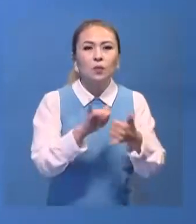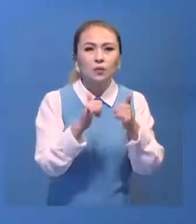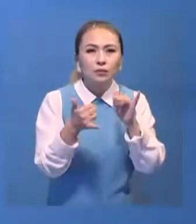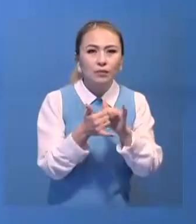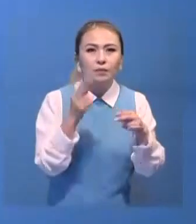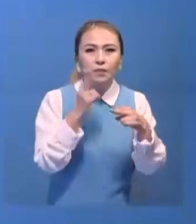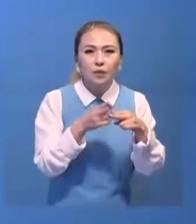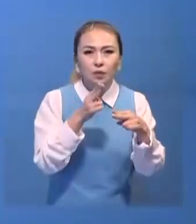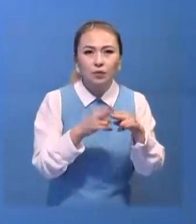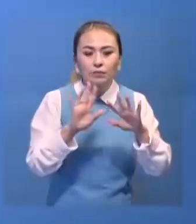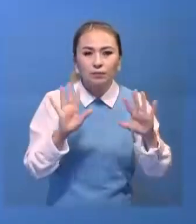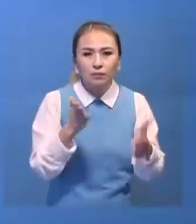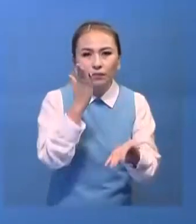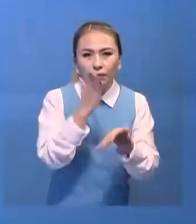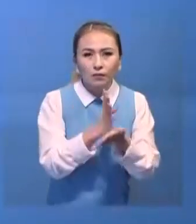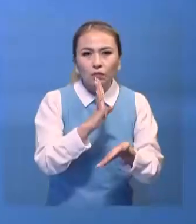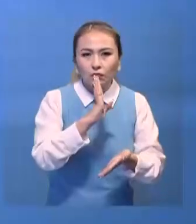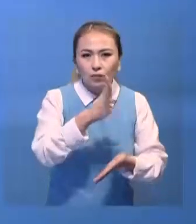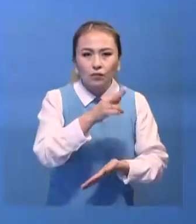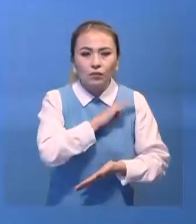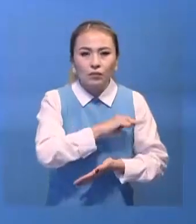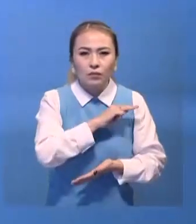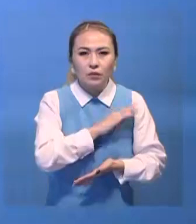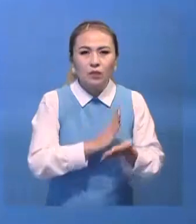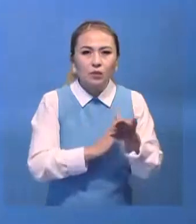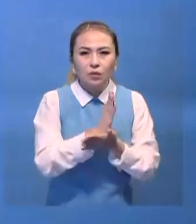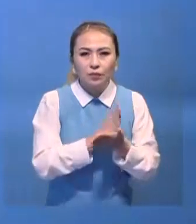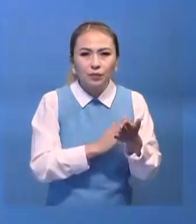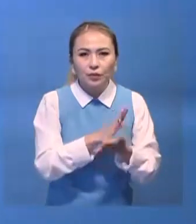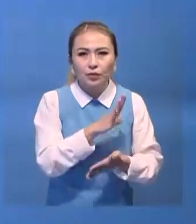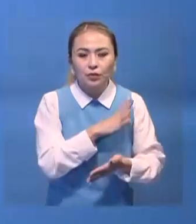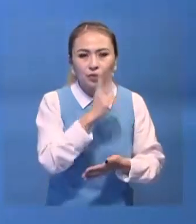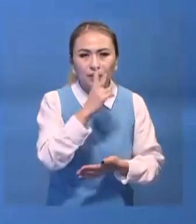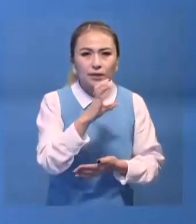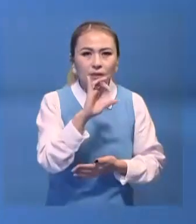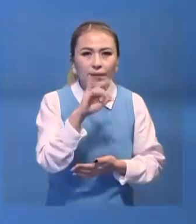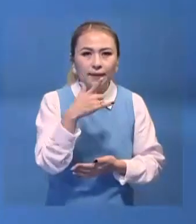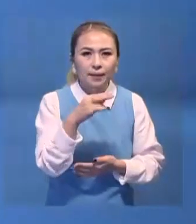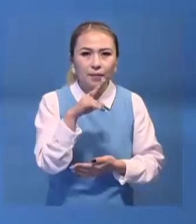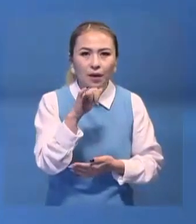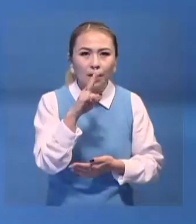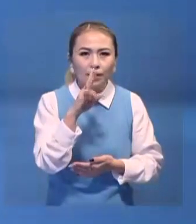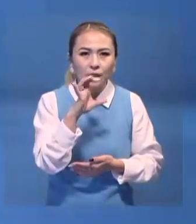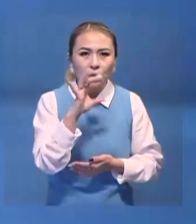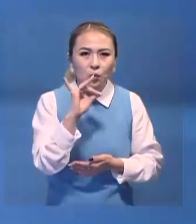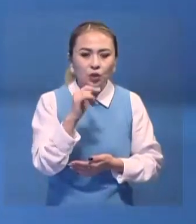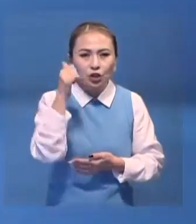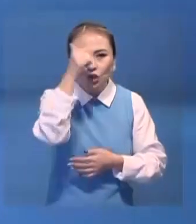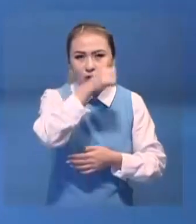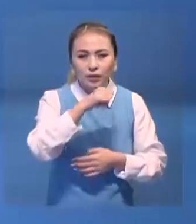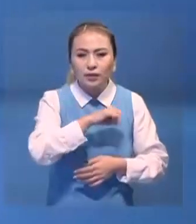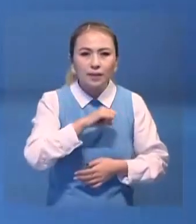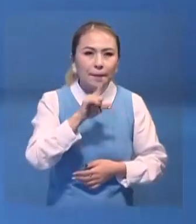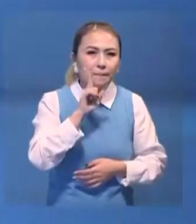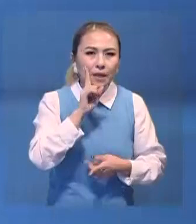Өскеменде металлургиялық кешенде бар болғаны 4 жыл жұмыс істеп, еңбекқорлығымен көзге түскен Сергей Панасюк жылдың жас